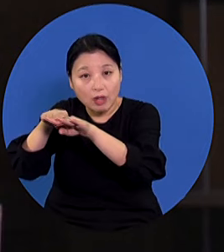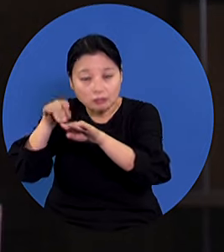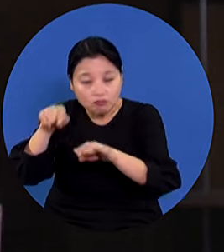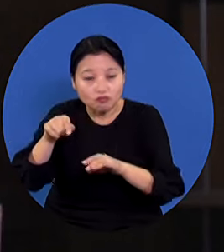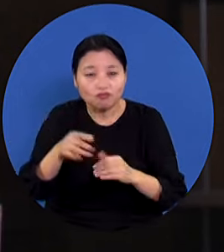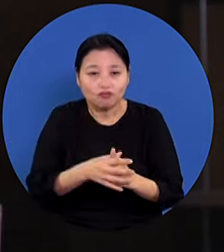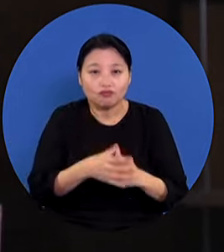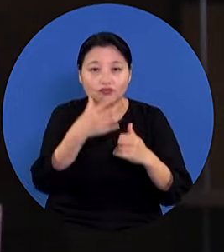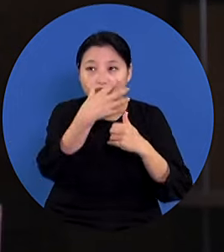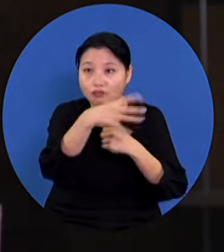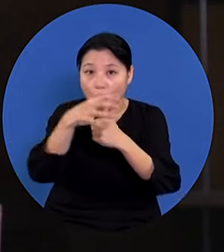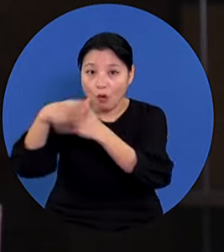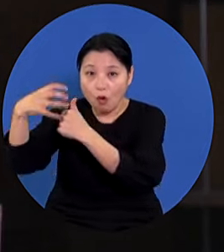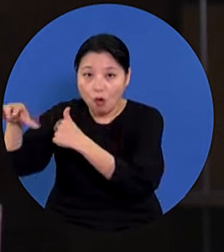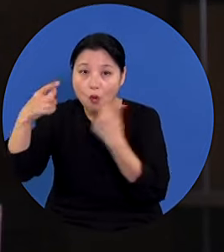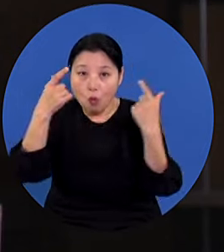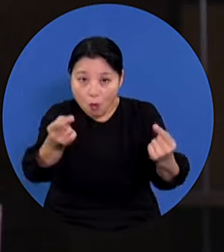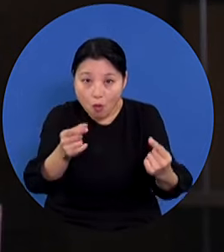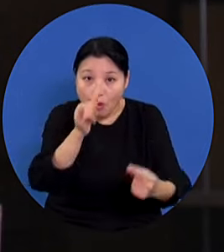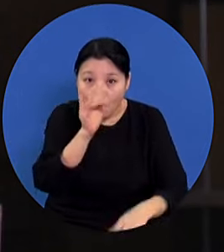것들 예, 예, 벤치마킹 합니까? 예예. 예.